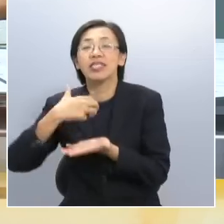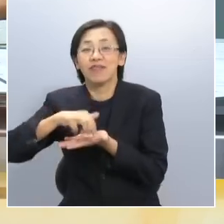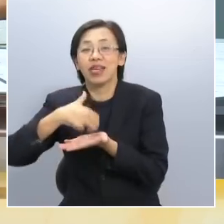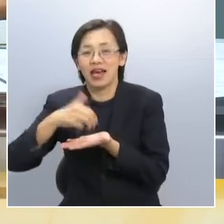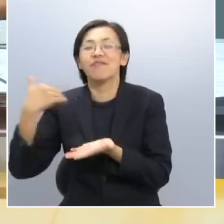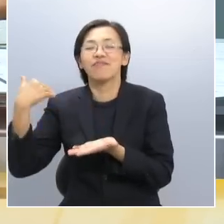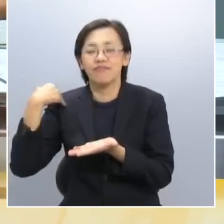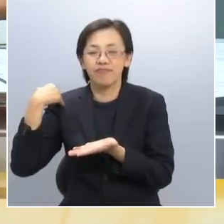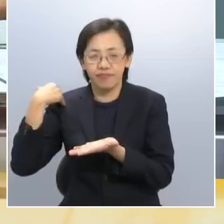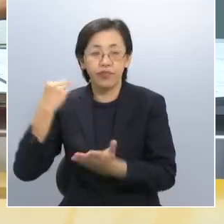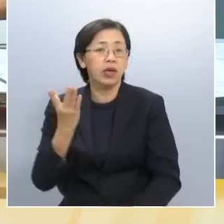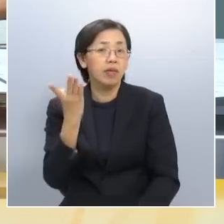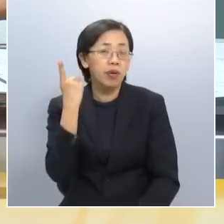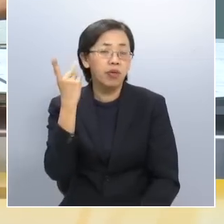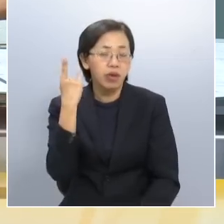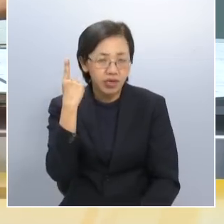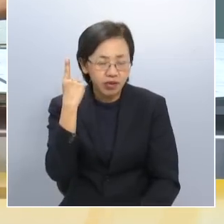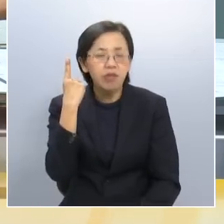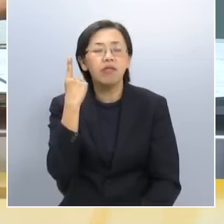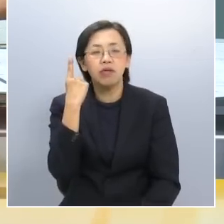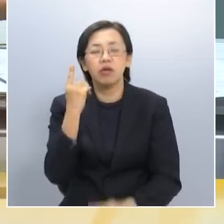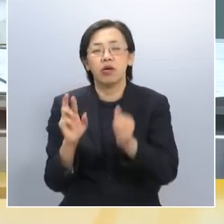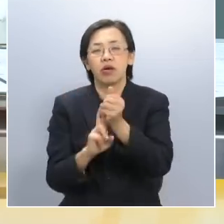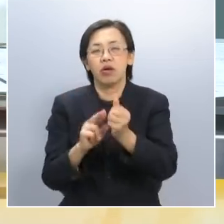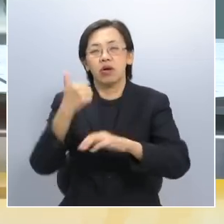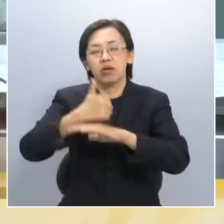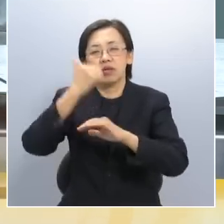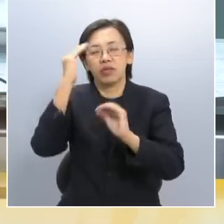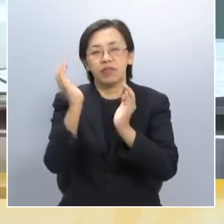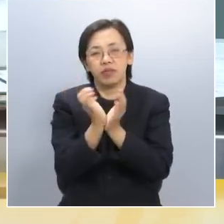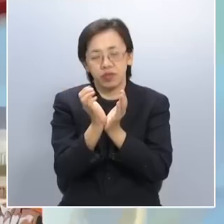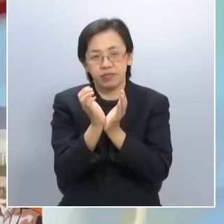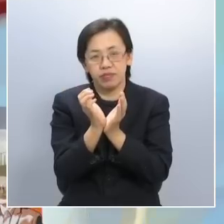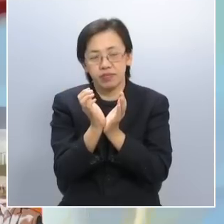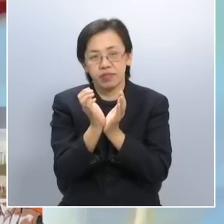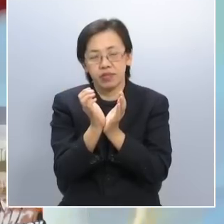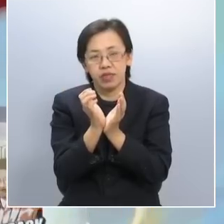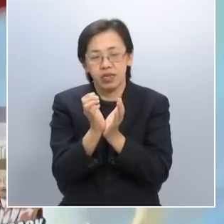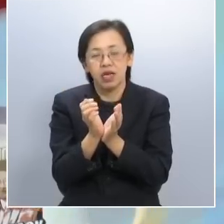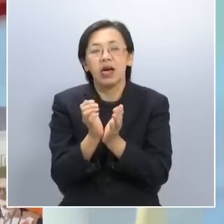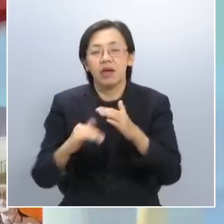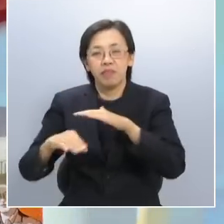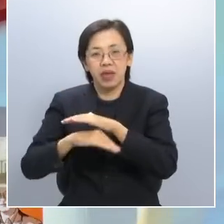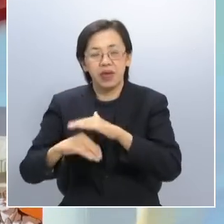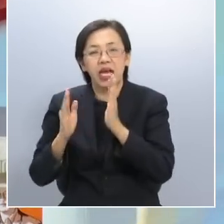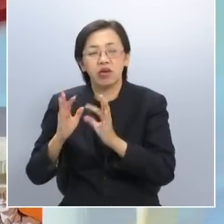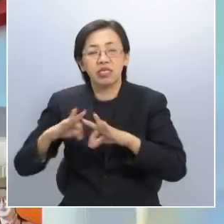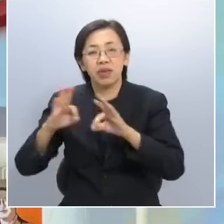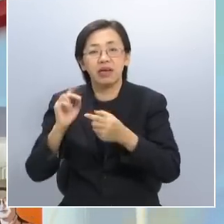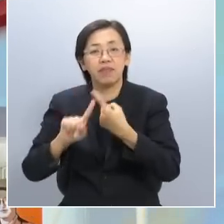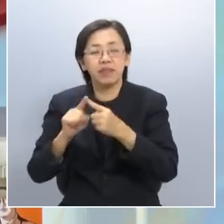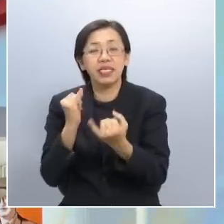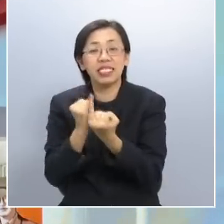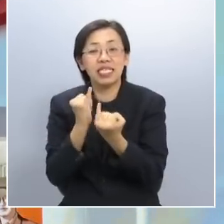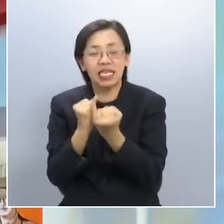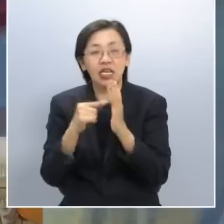ครับเมื่อวานนี้เป็นนั้นว่ารองผบตรสุรเชษฐ์หักพานพาพยานคนสำคัญซึ่งเป็นเพื่อนสนิทของ